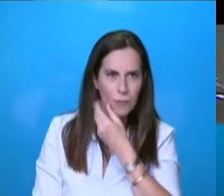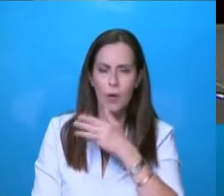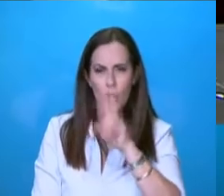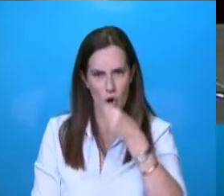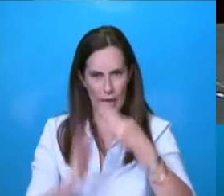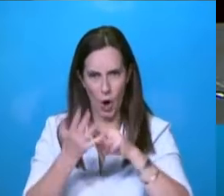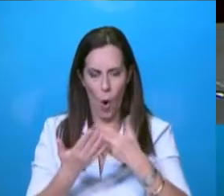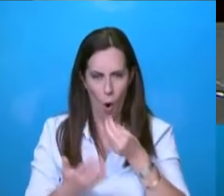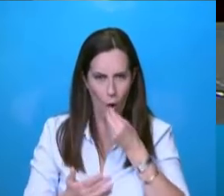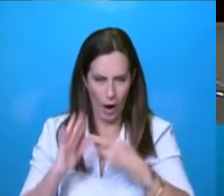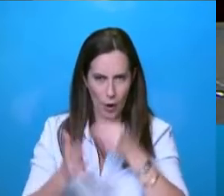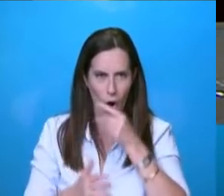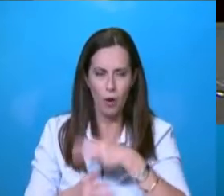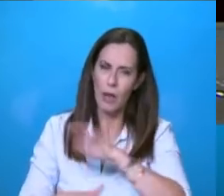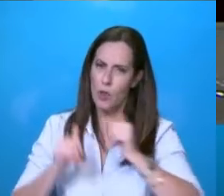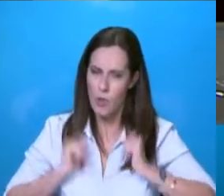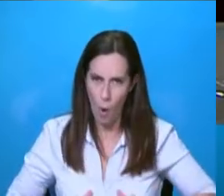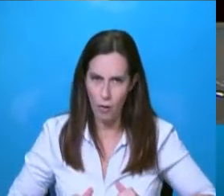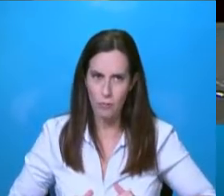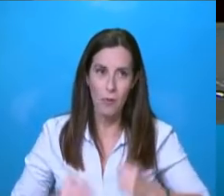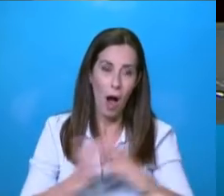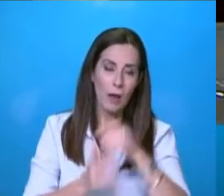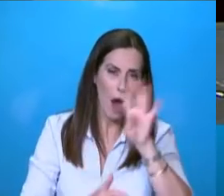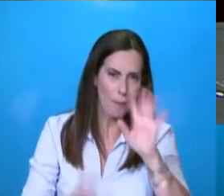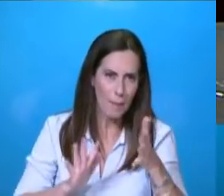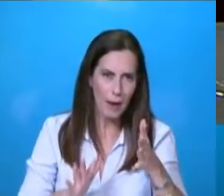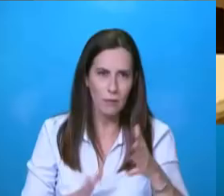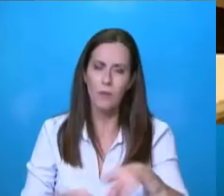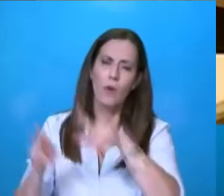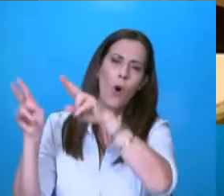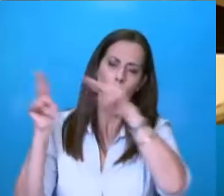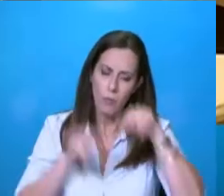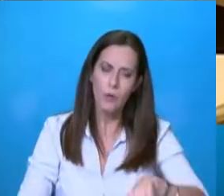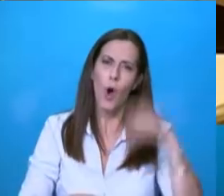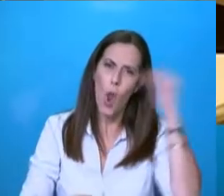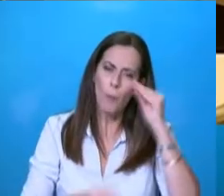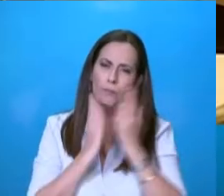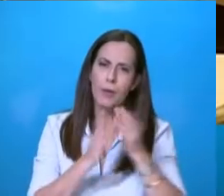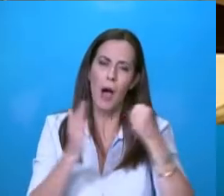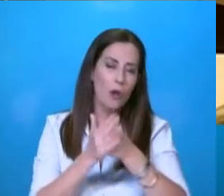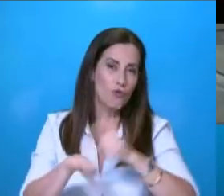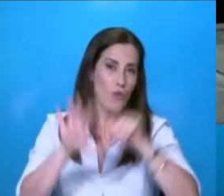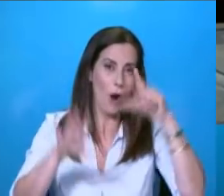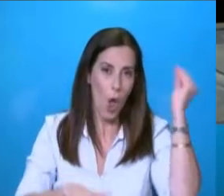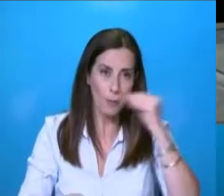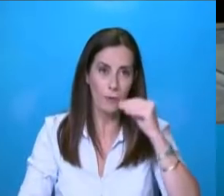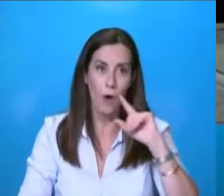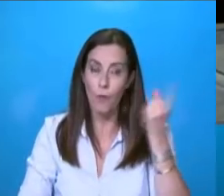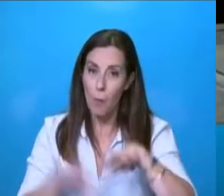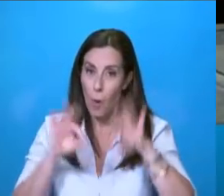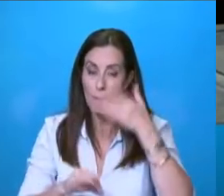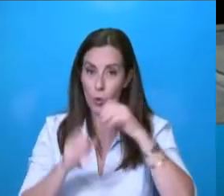אוכל, הולכים לנוח עד 4 בערך, ואז לומדים סדר שני עד 7. כולם פה מצביעים ליהדות